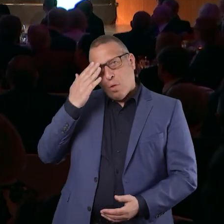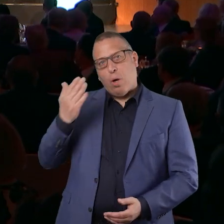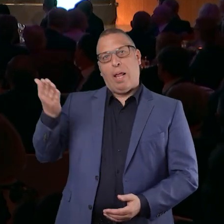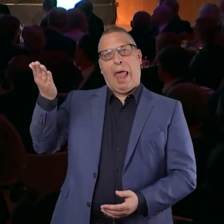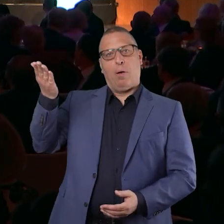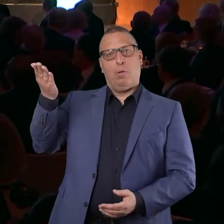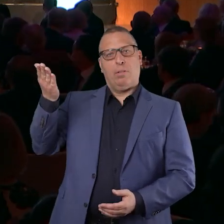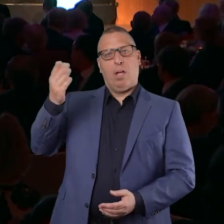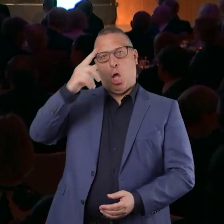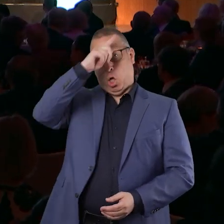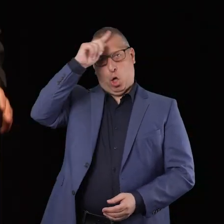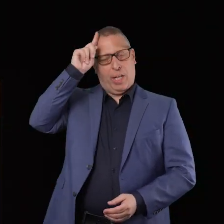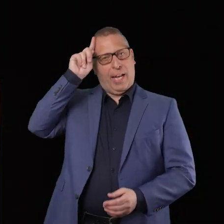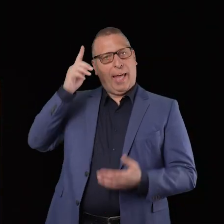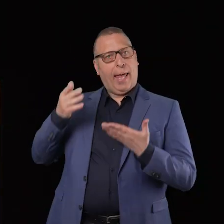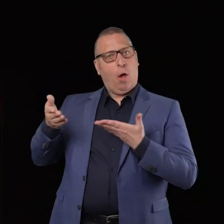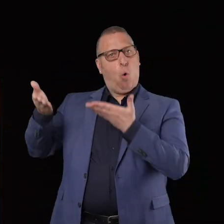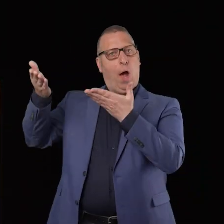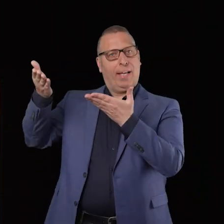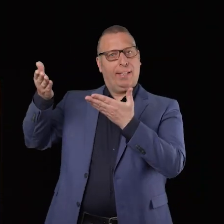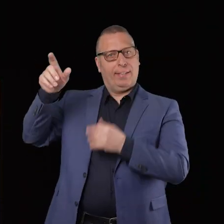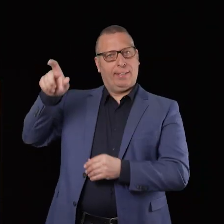Durchschlaucht, königliche Hoheit,